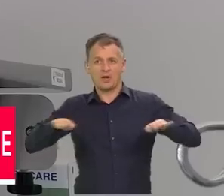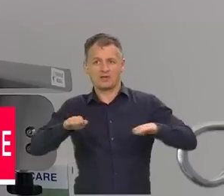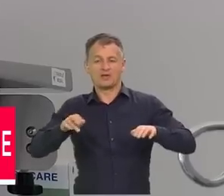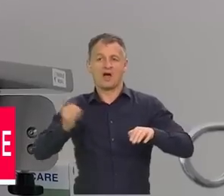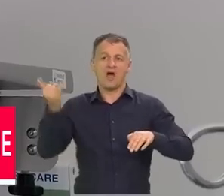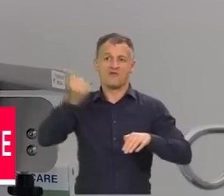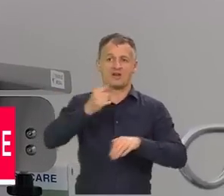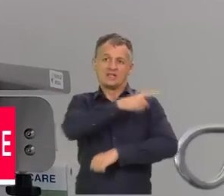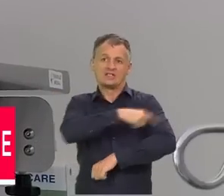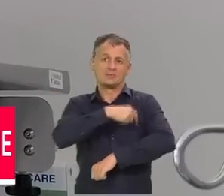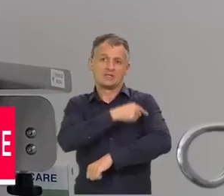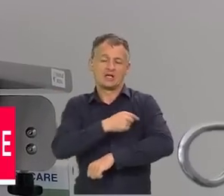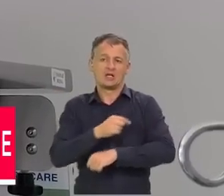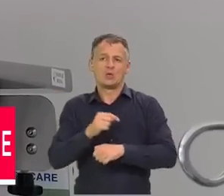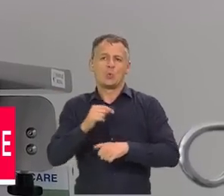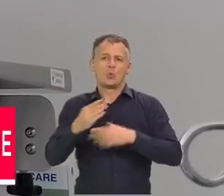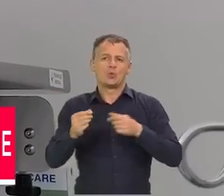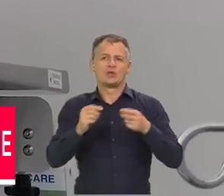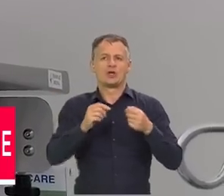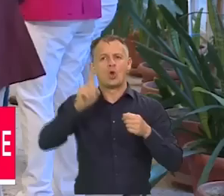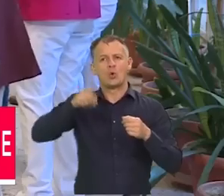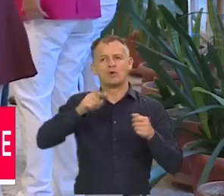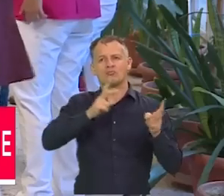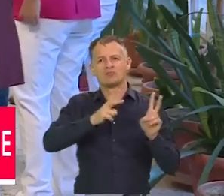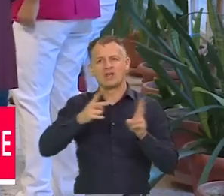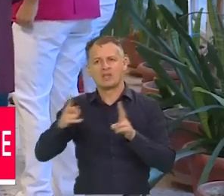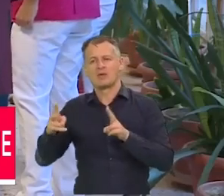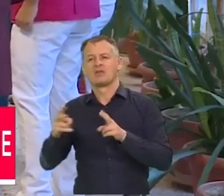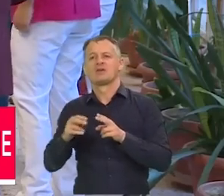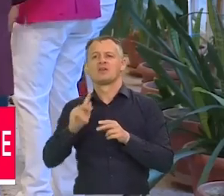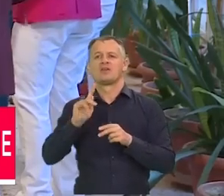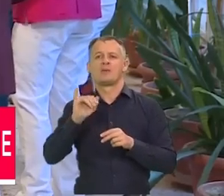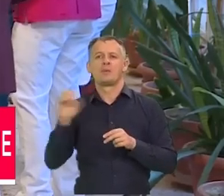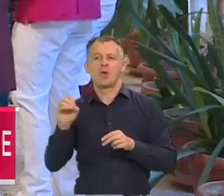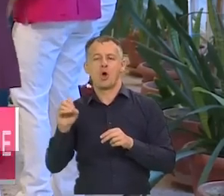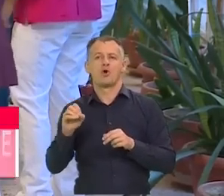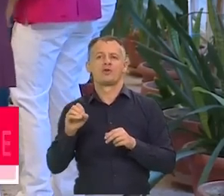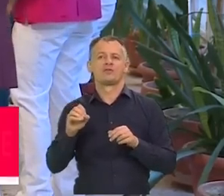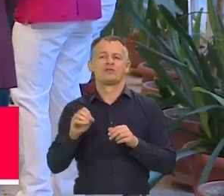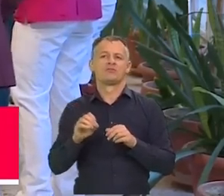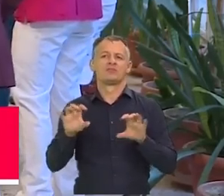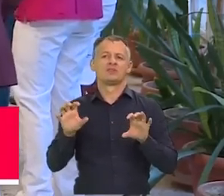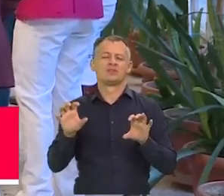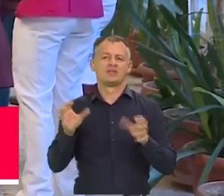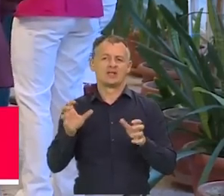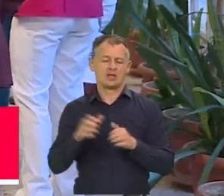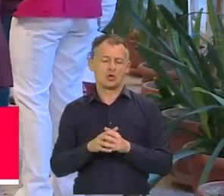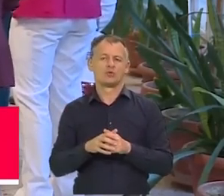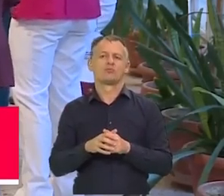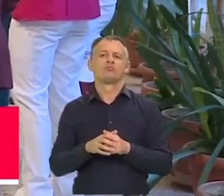cu leucemie. A urmat luni întregi de chimioterapie. După un an de chin cu radioterapie,